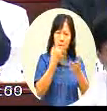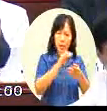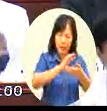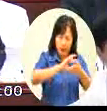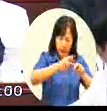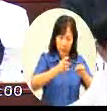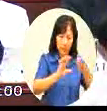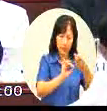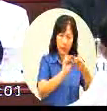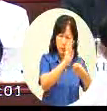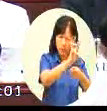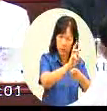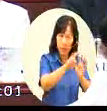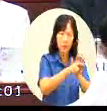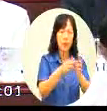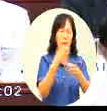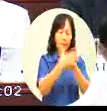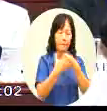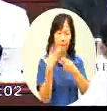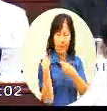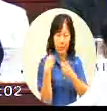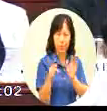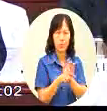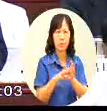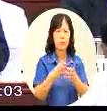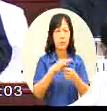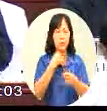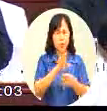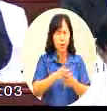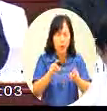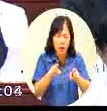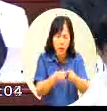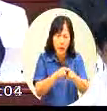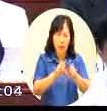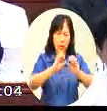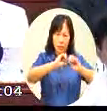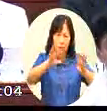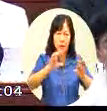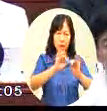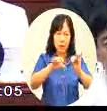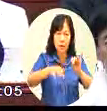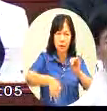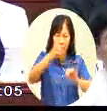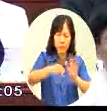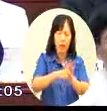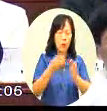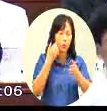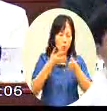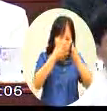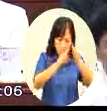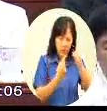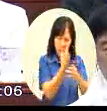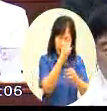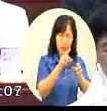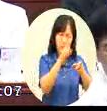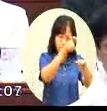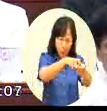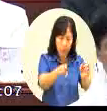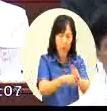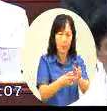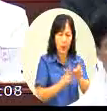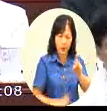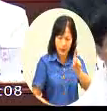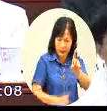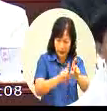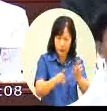所谓维持现况当然就是调35%公告地价。但是如果说只有单一目标要把公告地价接近公告限值，那